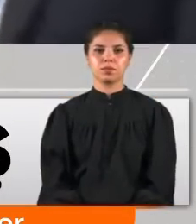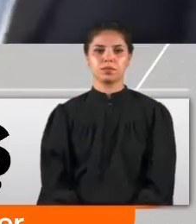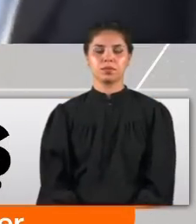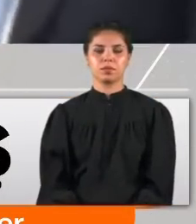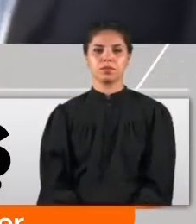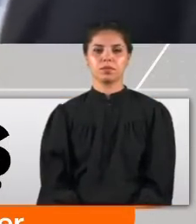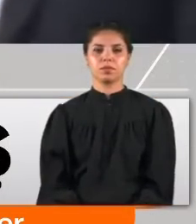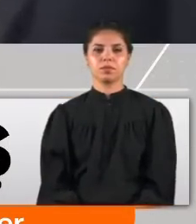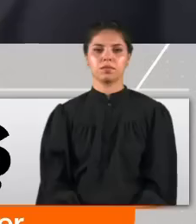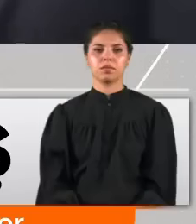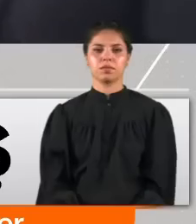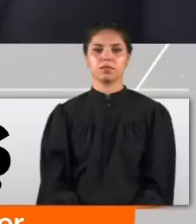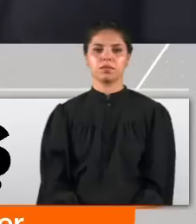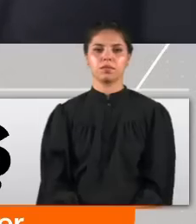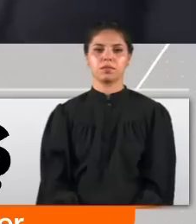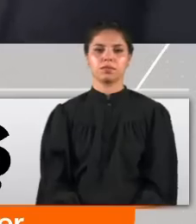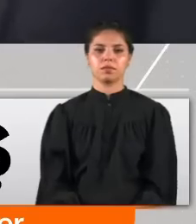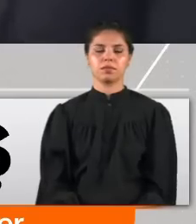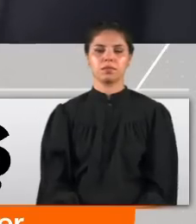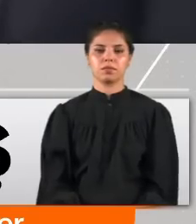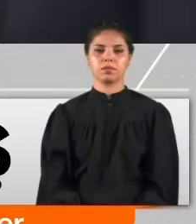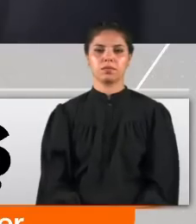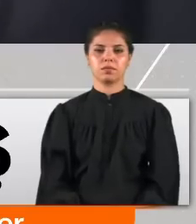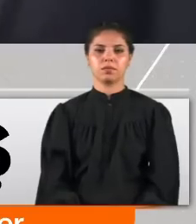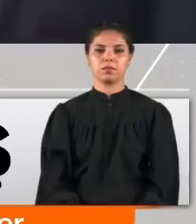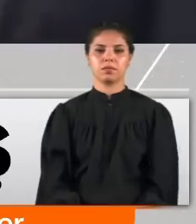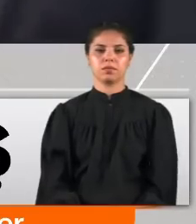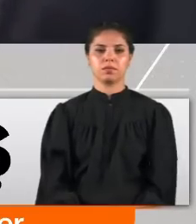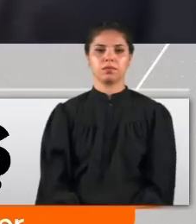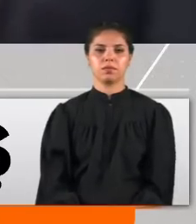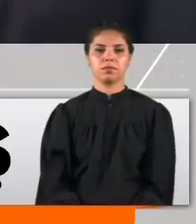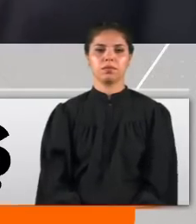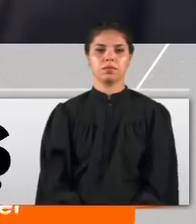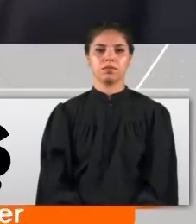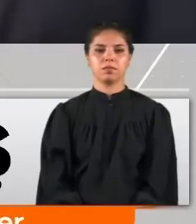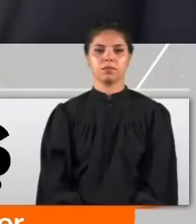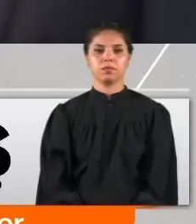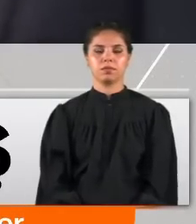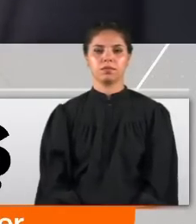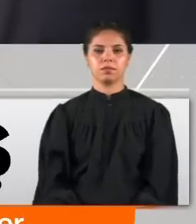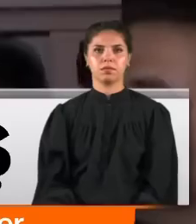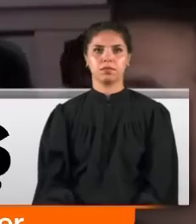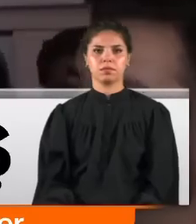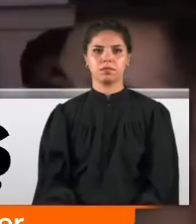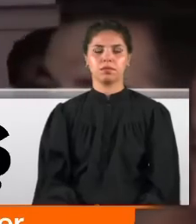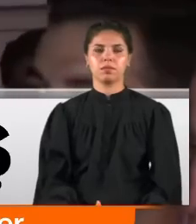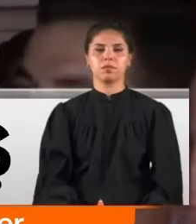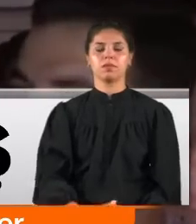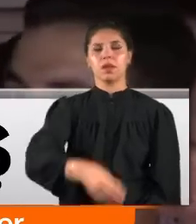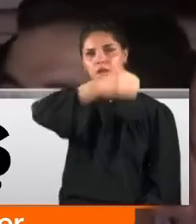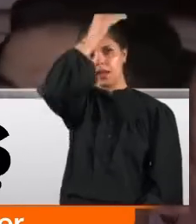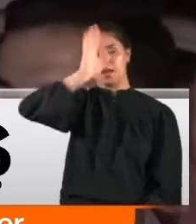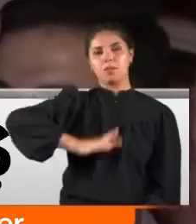baba oğul değil miydiniz? Niye onun karşısına çıkıyorsun gibi 3 kişi tepki gösterdi. Onlar da Kemal Bey'in akrabaları zaten dedi. İmamoğlu